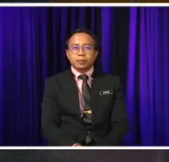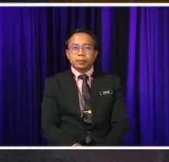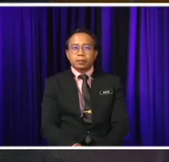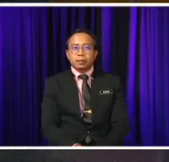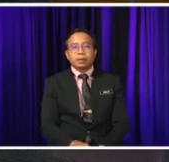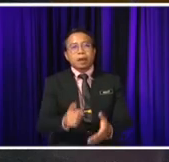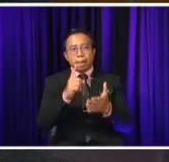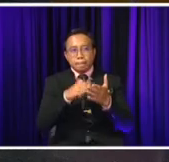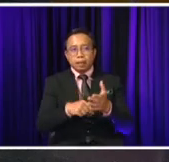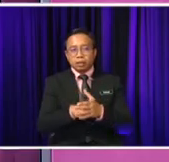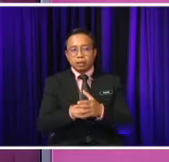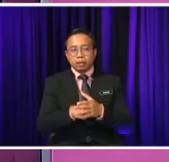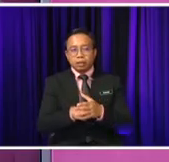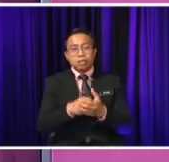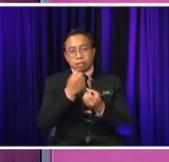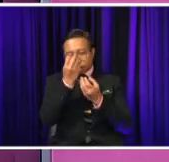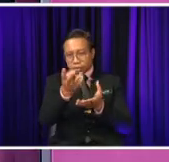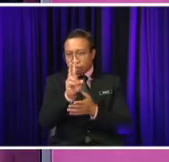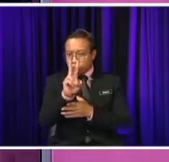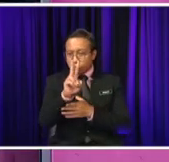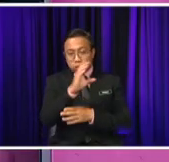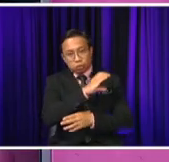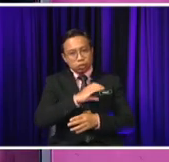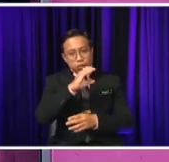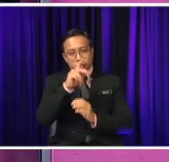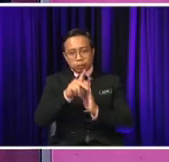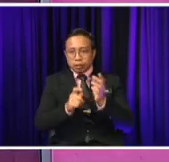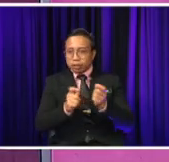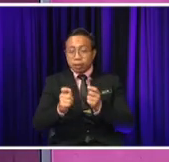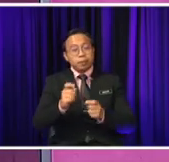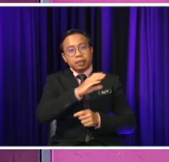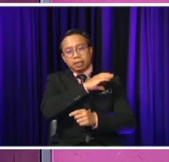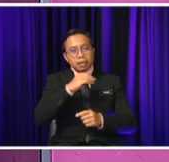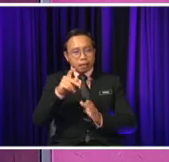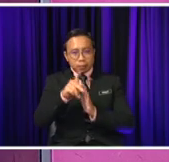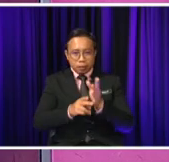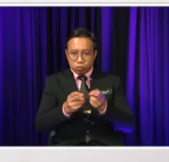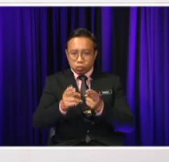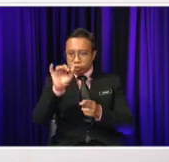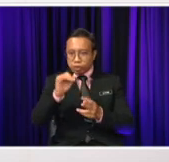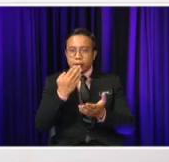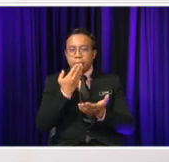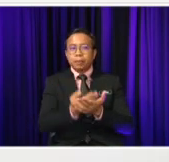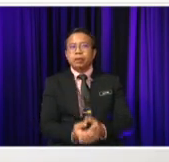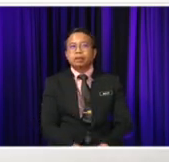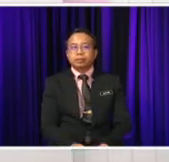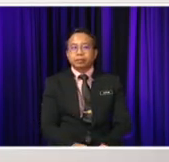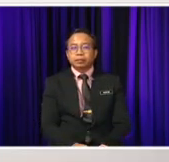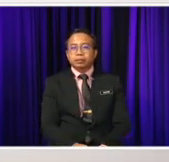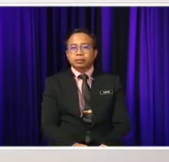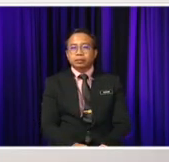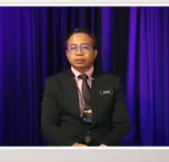Apakah eh Jelaskan pengurus yang baik oke yang pertama